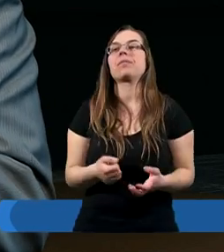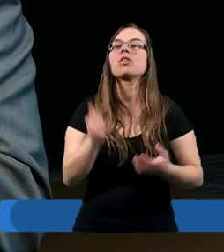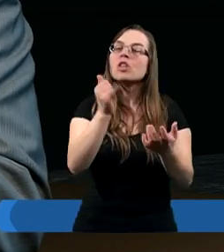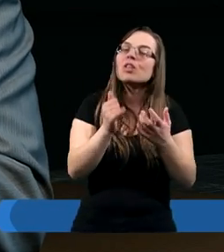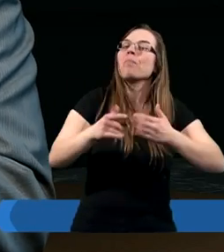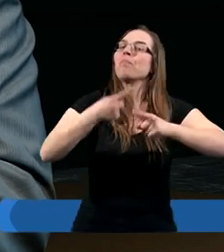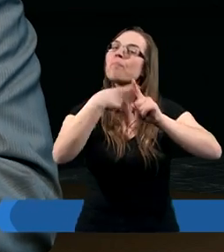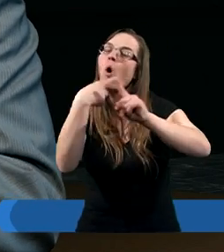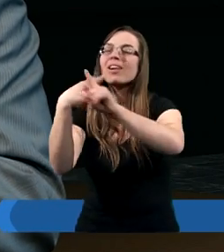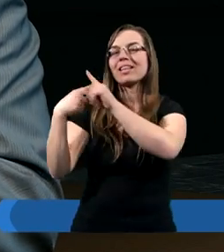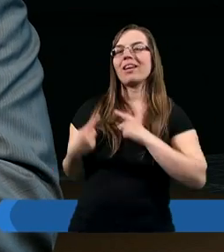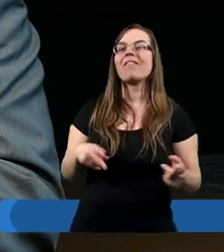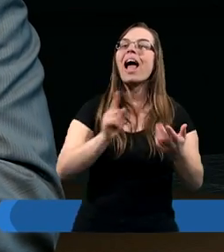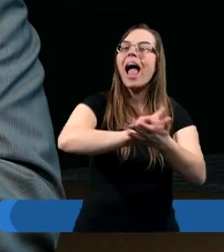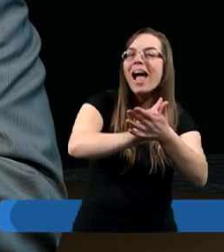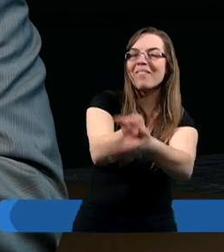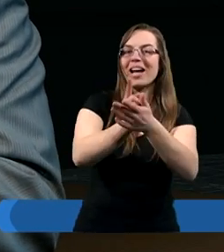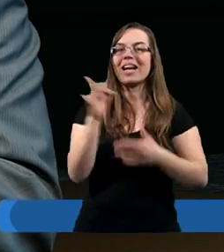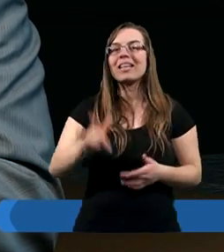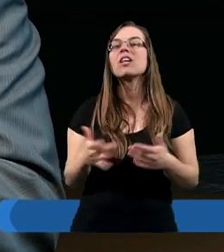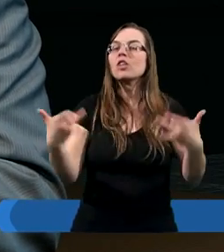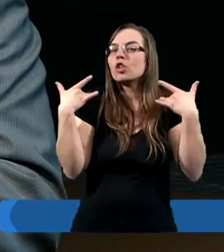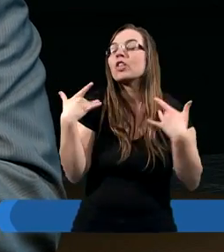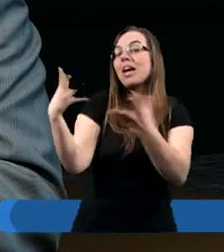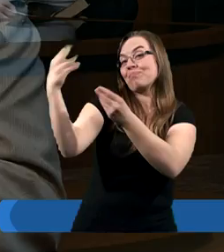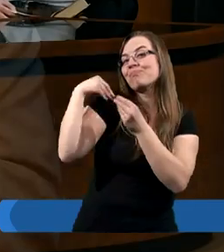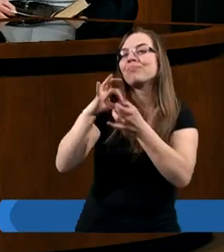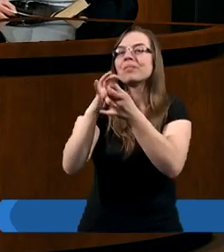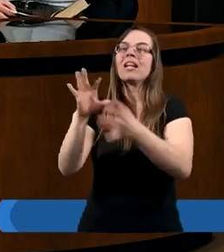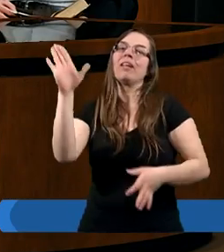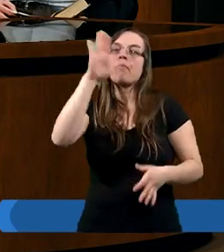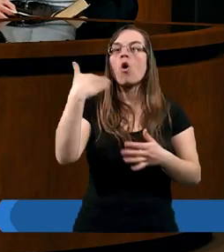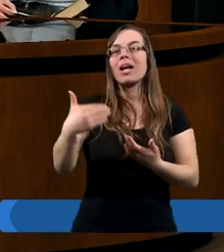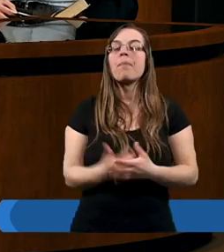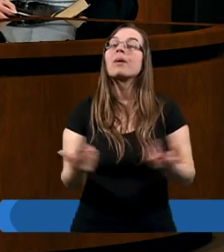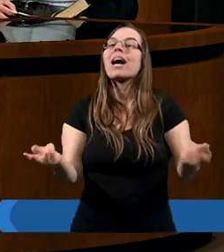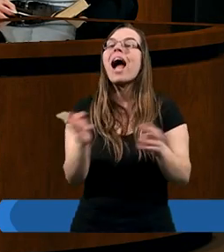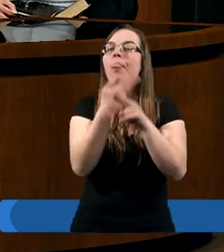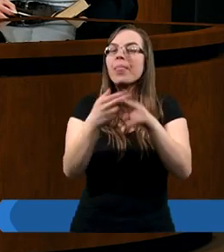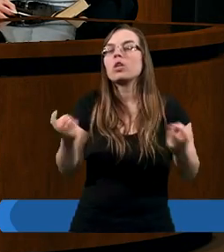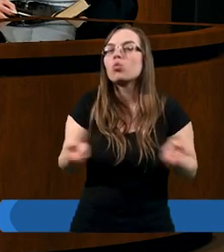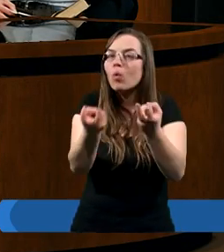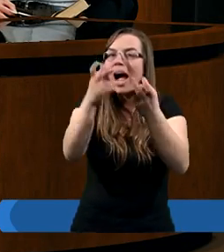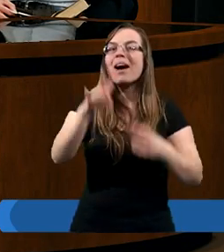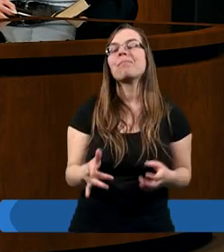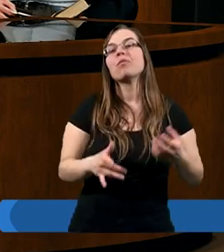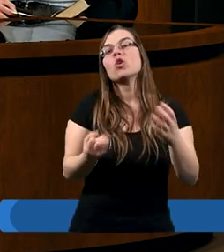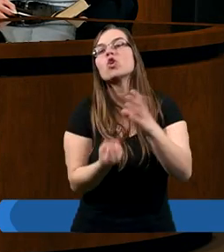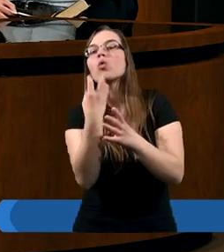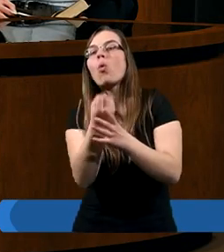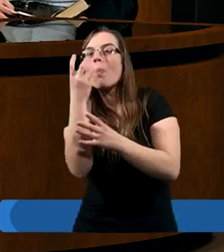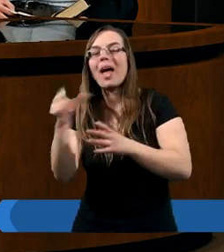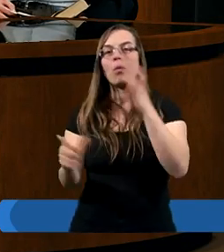Te pozytywne efekty życia z Bogiem. Kiedy szukamy